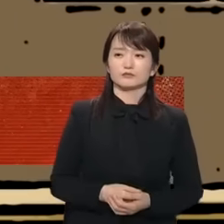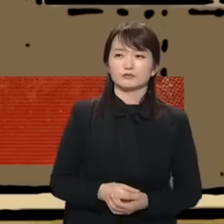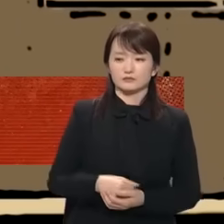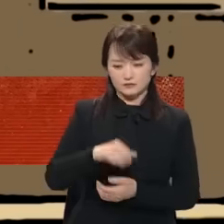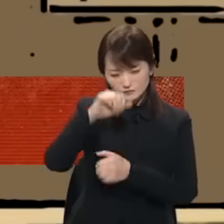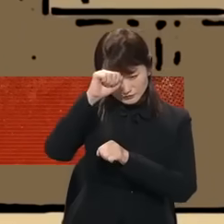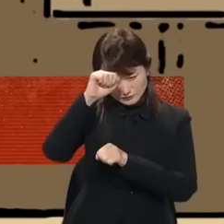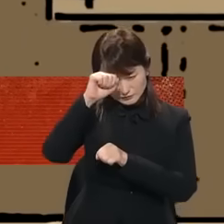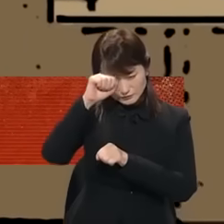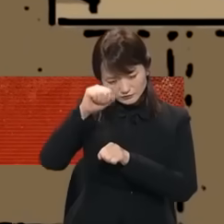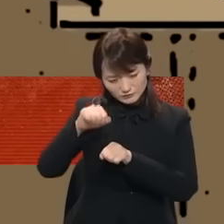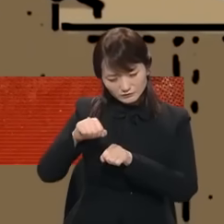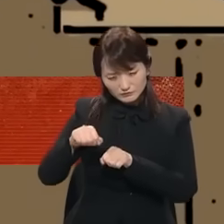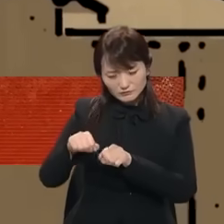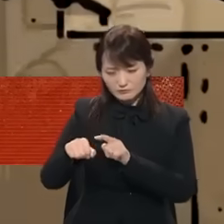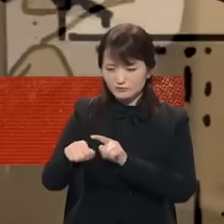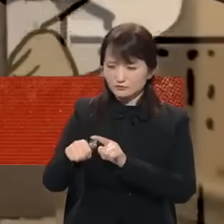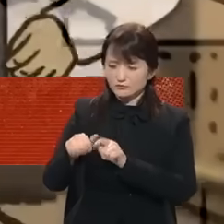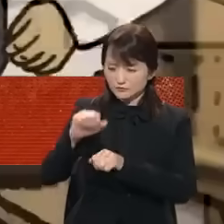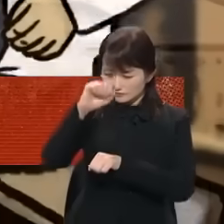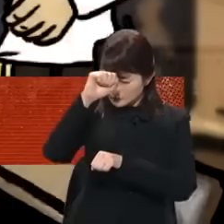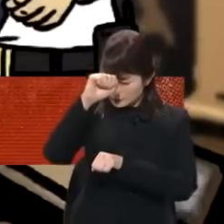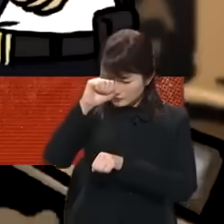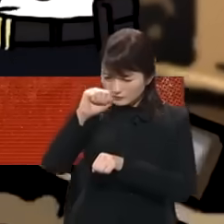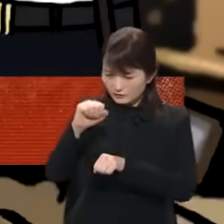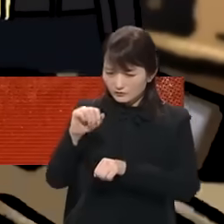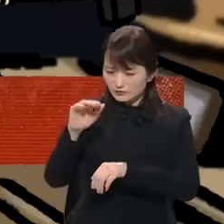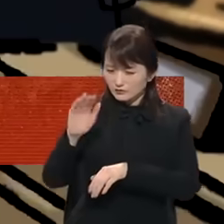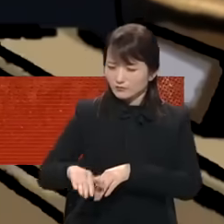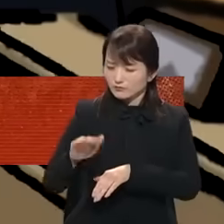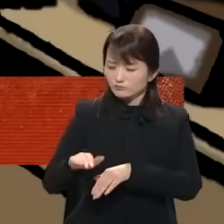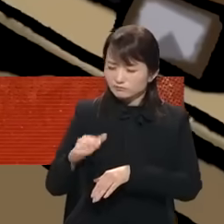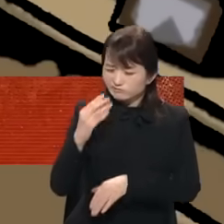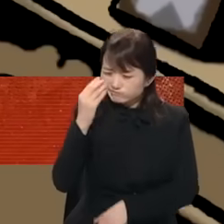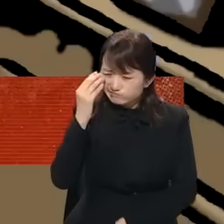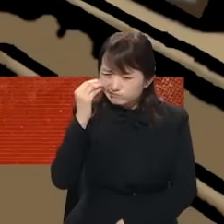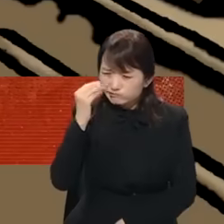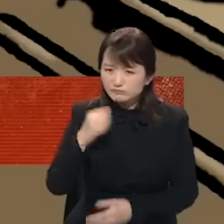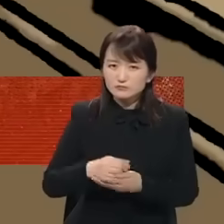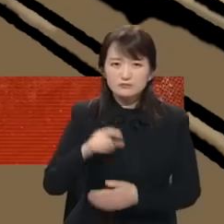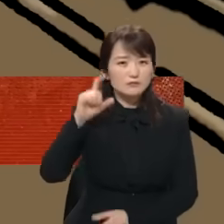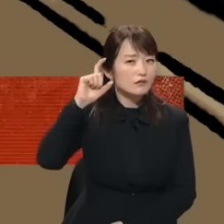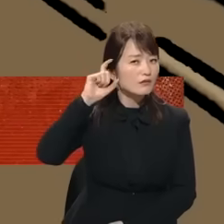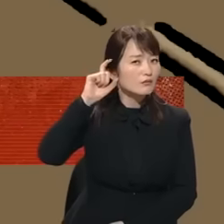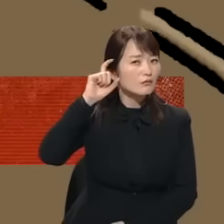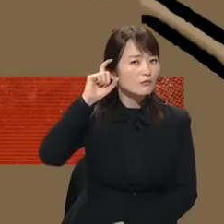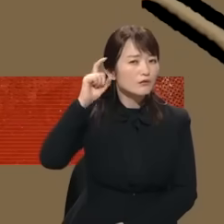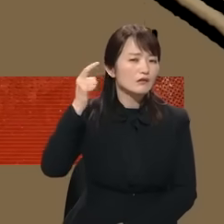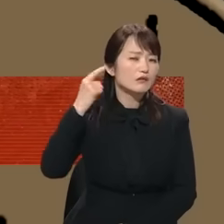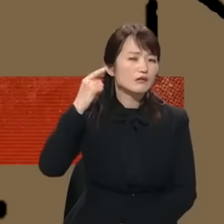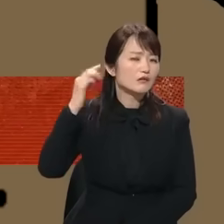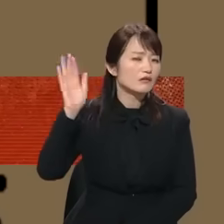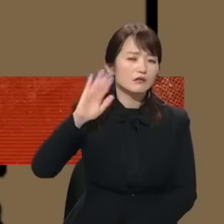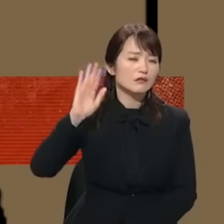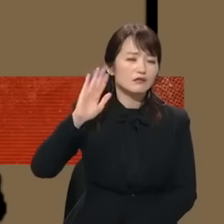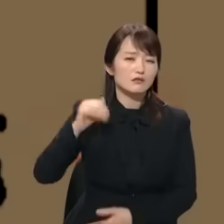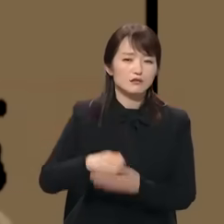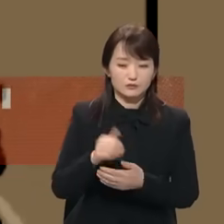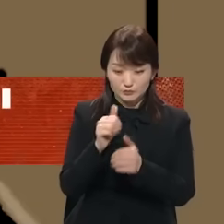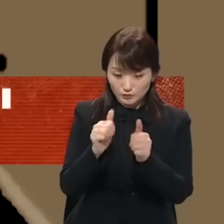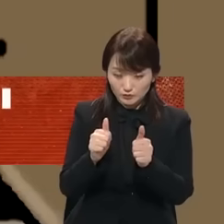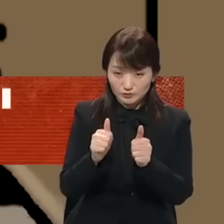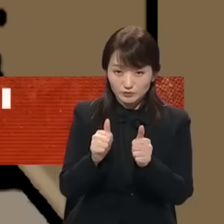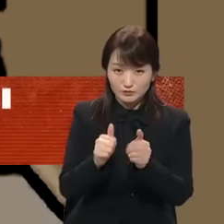다리로 일반 승용차를 운전했다는 건가 이해가 안 갔다고 합니다 보청기도 낀 상태였는데 귀가 잘 들리지 않는다면서 변호인으로부터